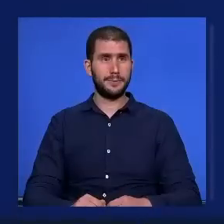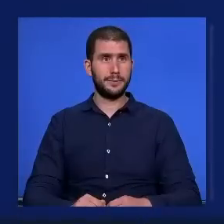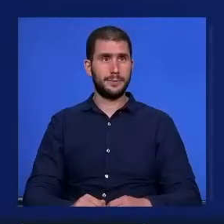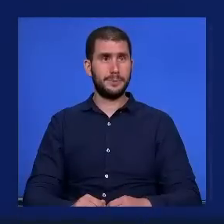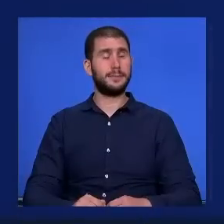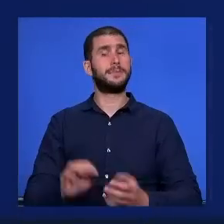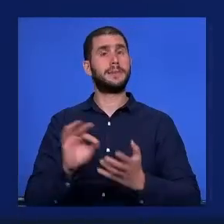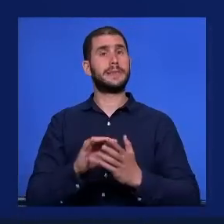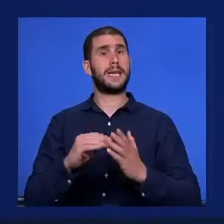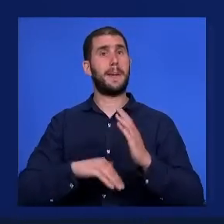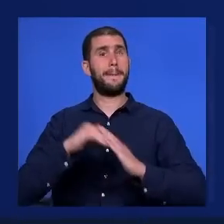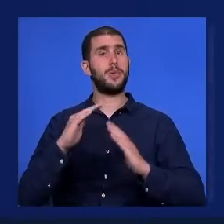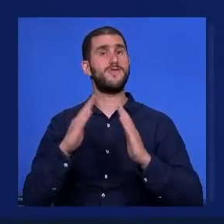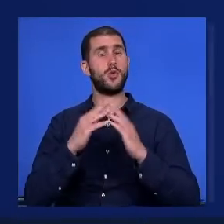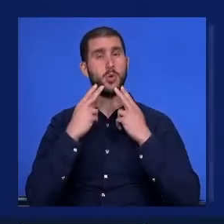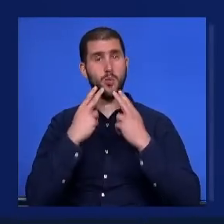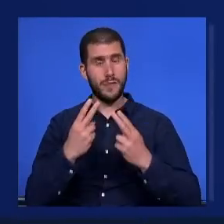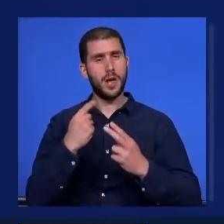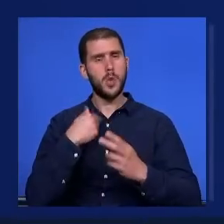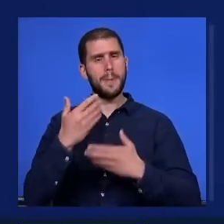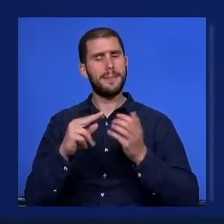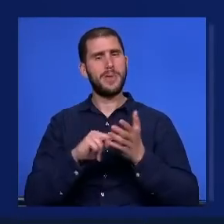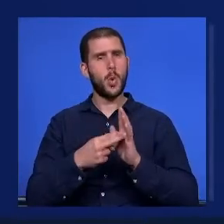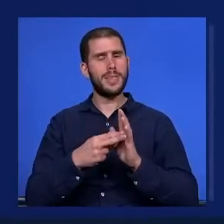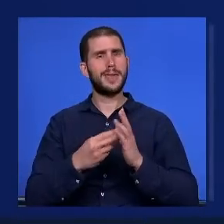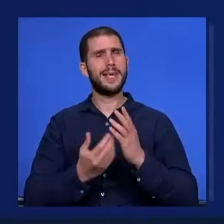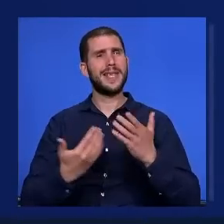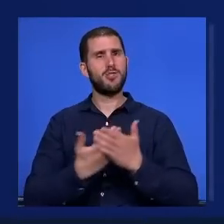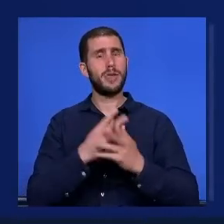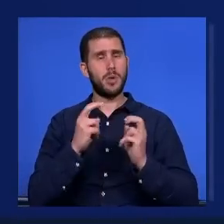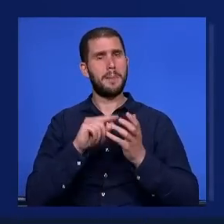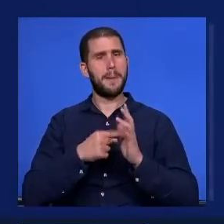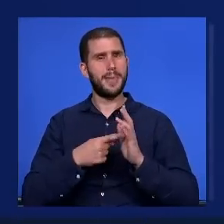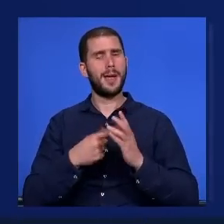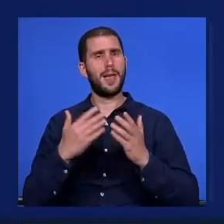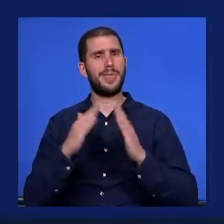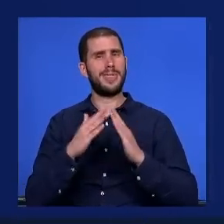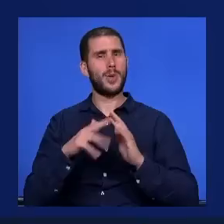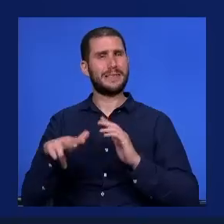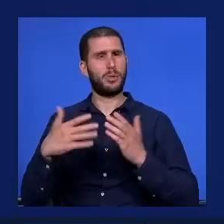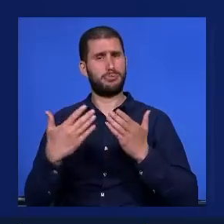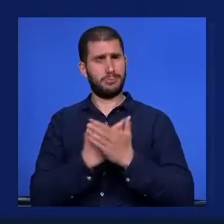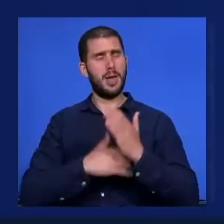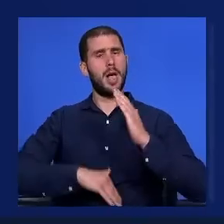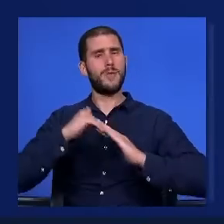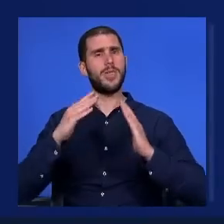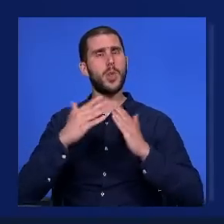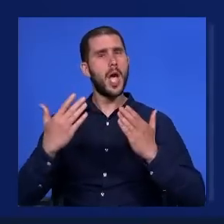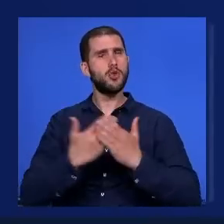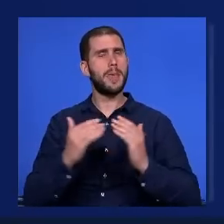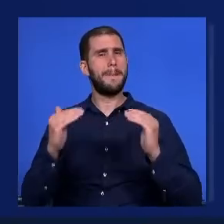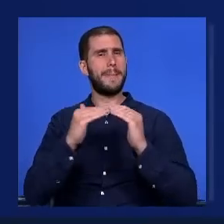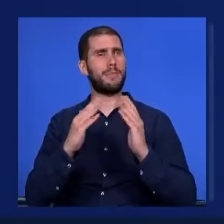ממשרד הבינוי והשיכון נמסר, אנו מקדמים תוכנית להתחדשות עירונית במטרה לחדש את מלאי דירות הדיור הציבורי ולבנות דירות חדשות ראויות